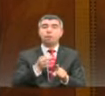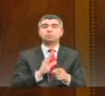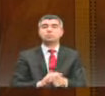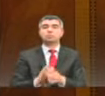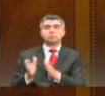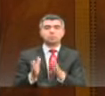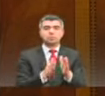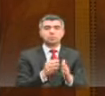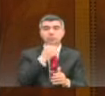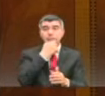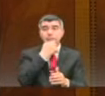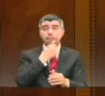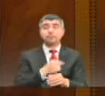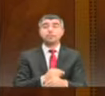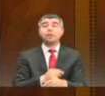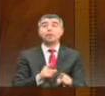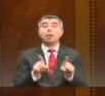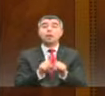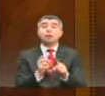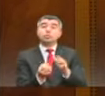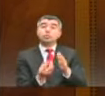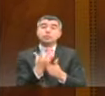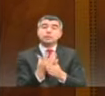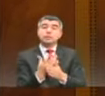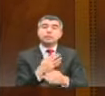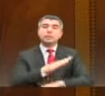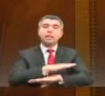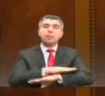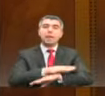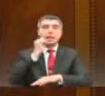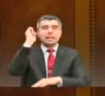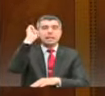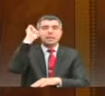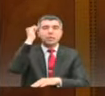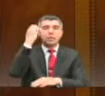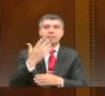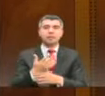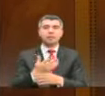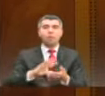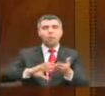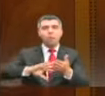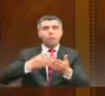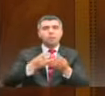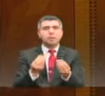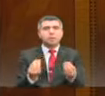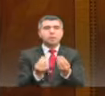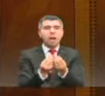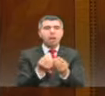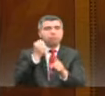جيم، تحسين حكامة منظومة التربية والتكوين وتحقيق التعبئة المجتمعية حول